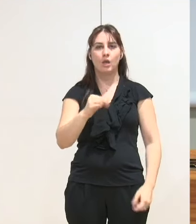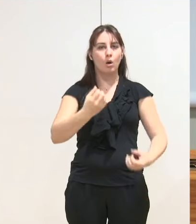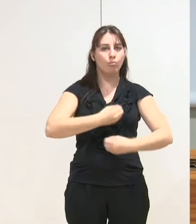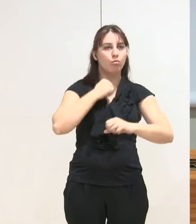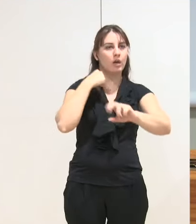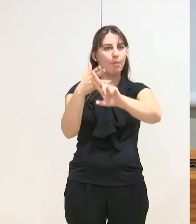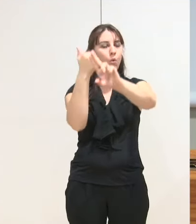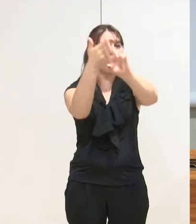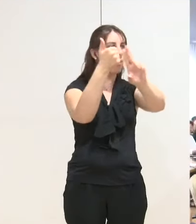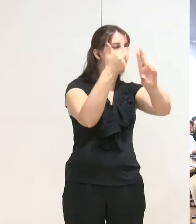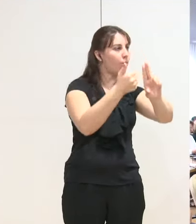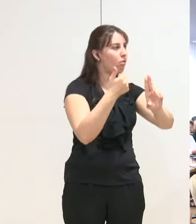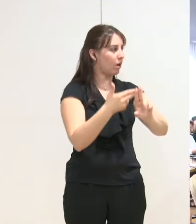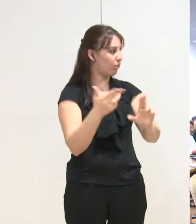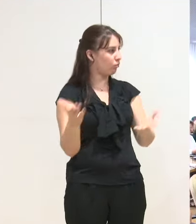de